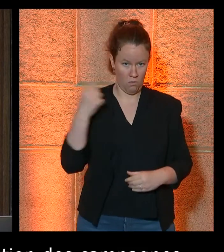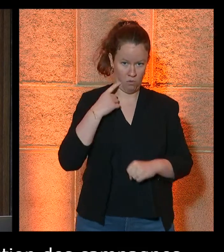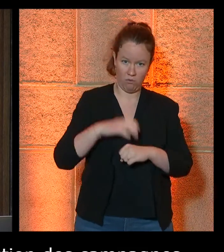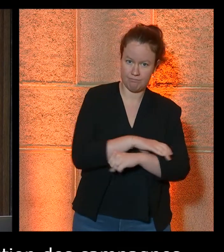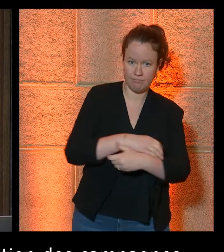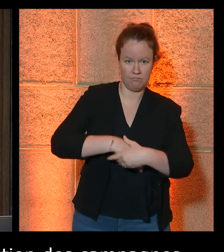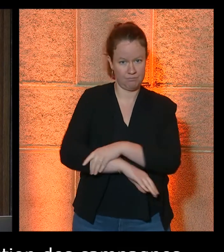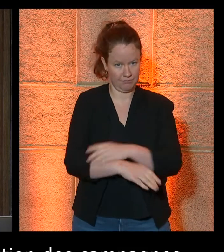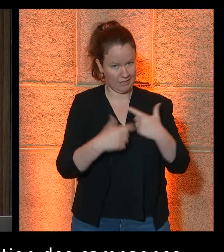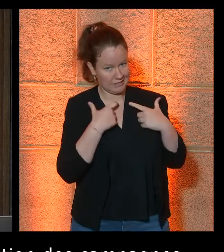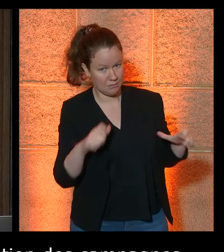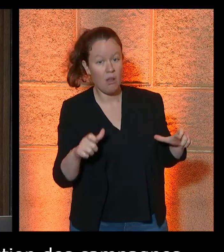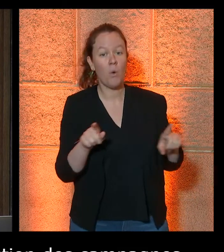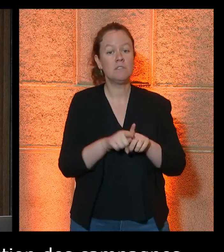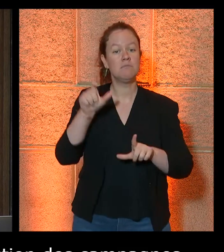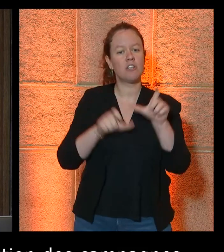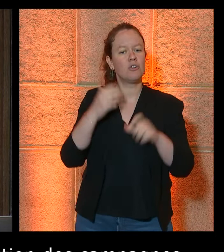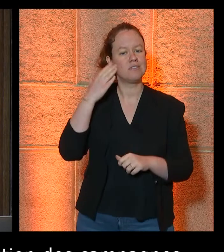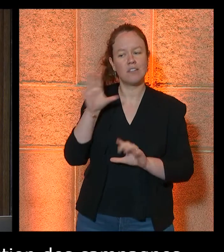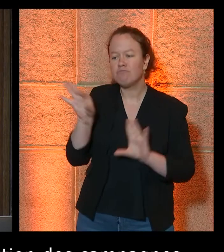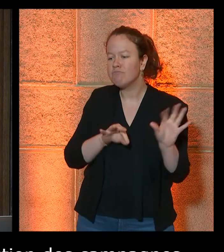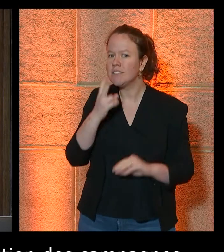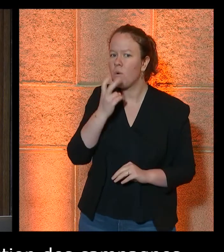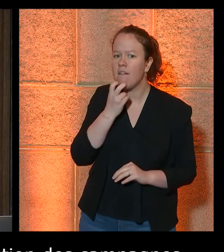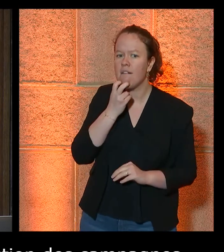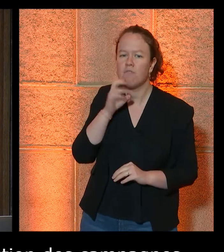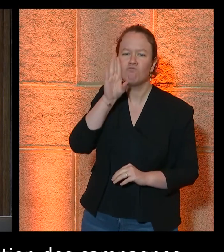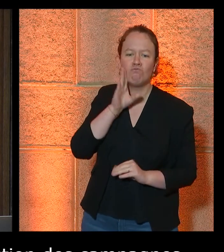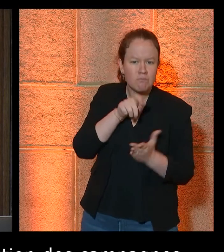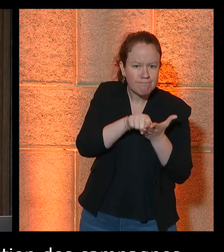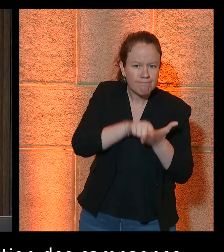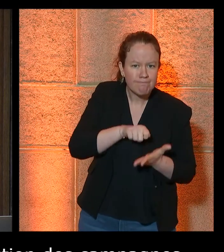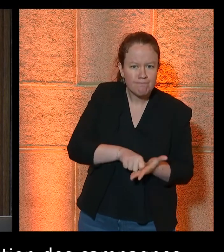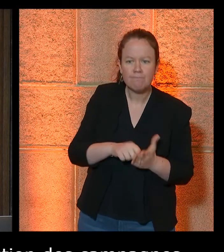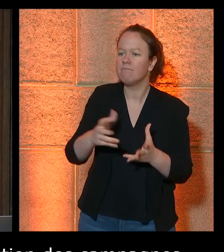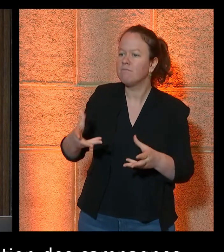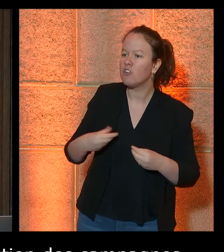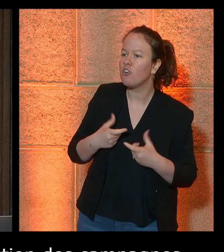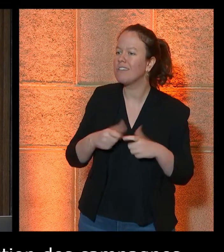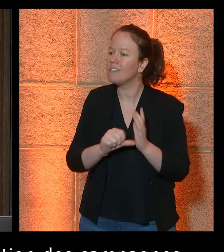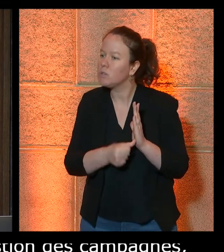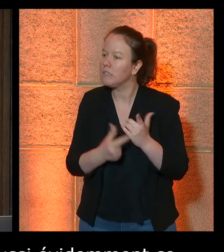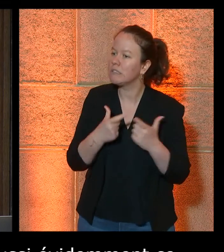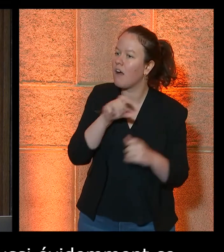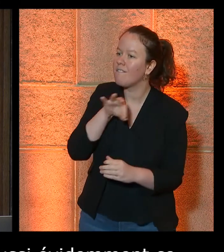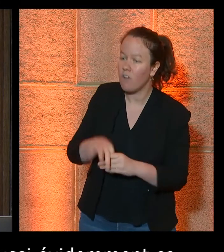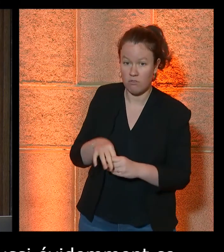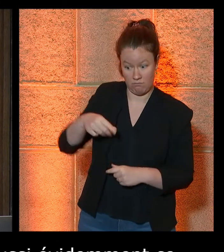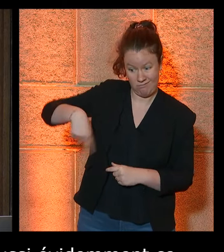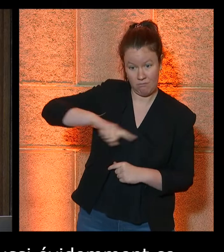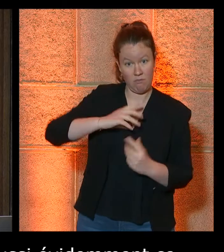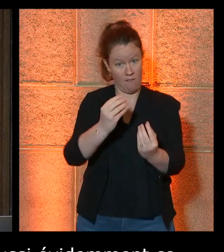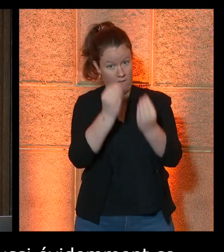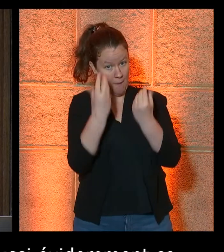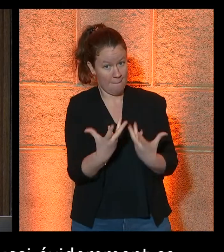forment les assesseurs, soient vraiment en capacité de prendre en compte toutes les modalités de vote,